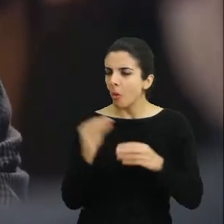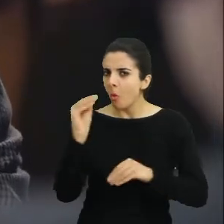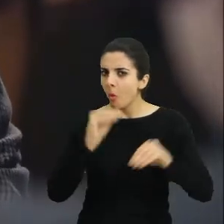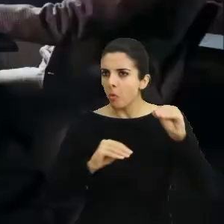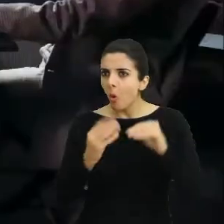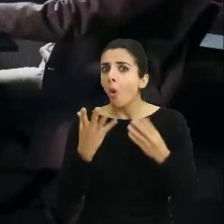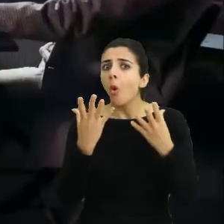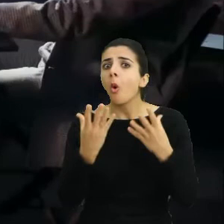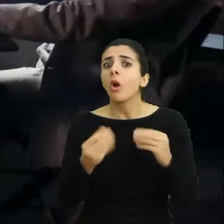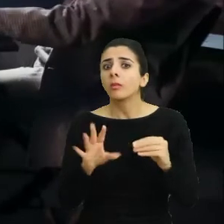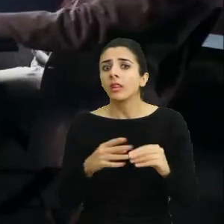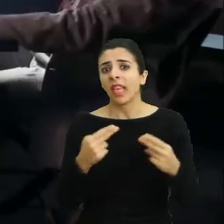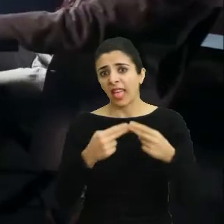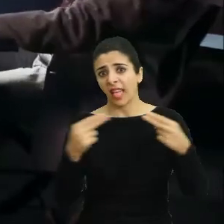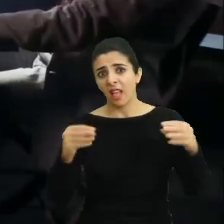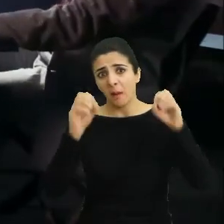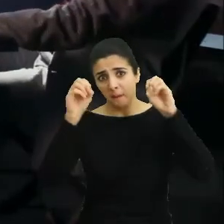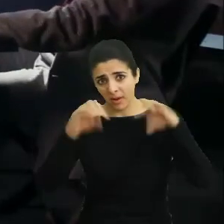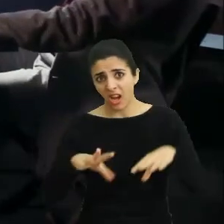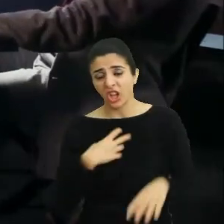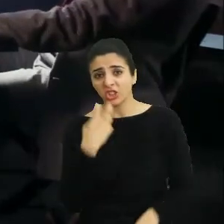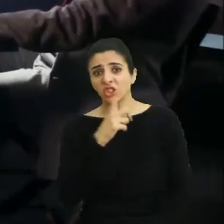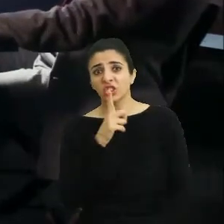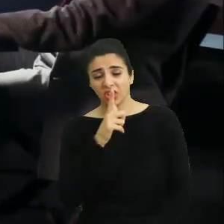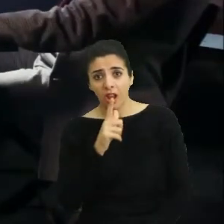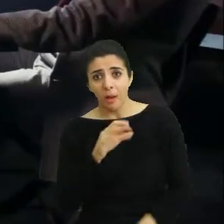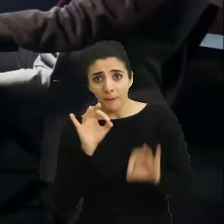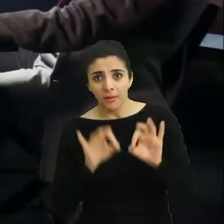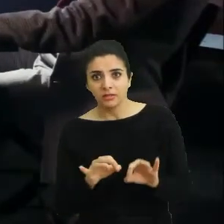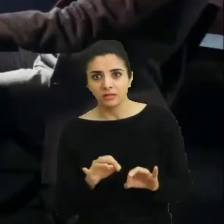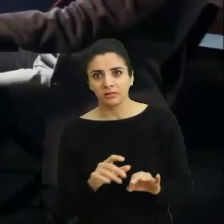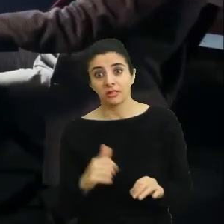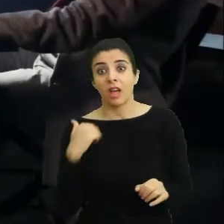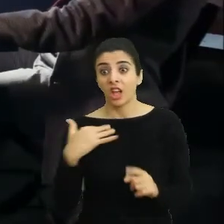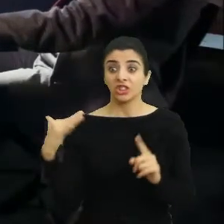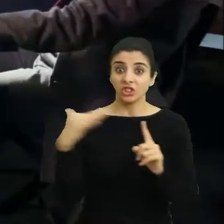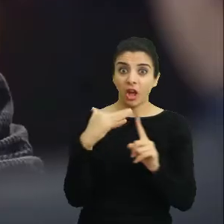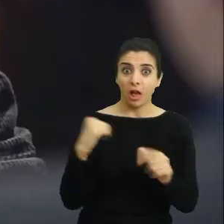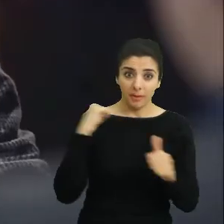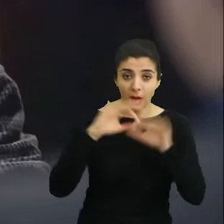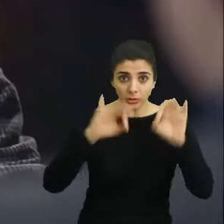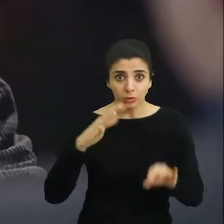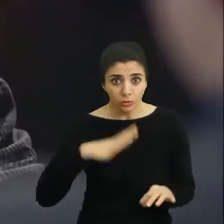kuramayacağını anlayınca hikayeciliği bırakıp şiire mi geçtin? Şeş cihetten saldırmak için sana bahane çok Rasim.